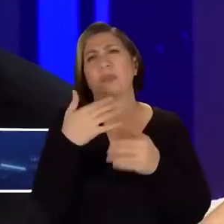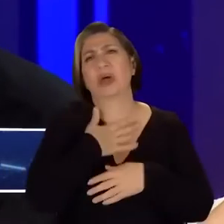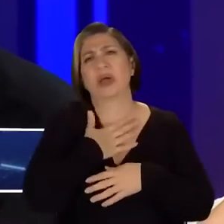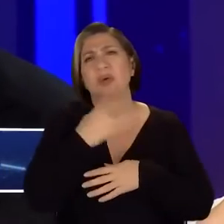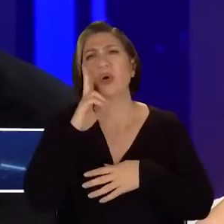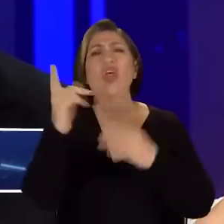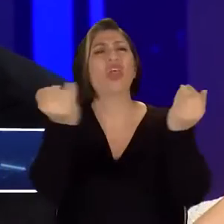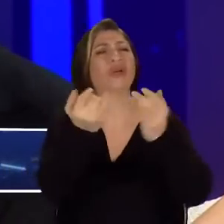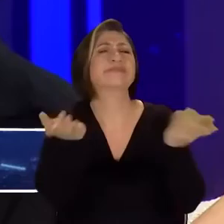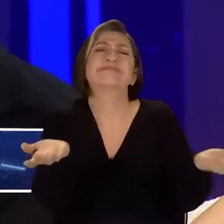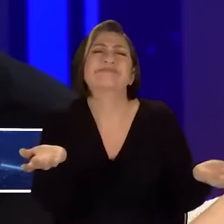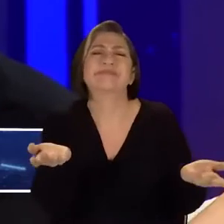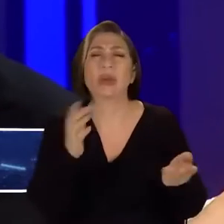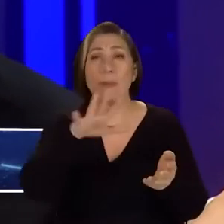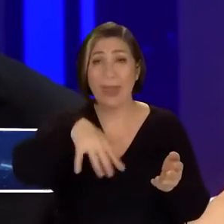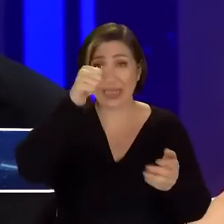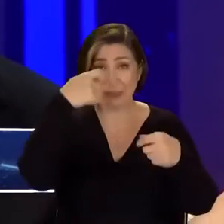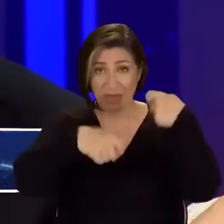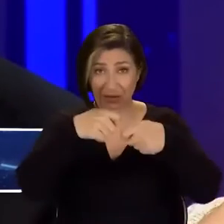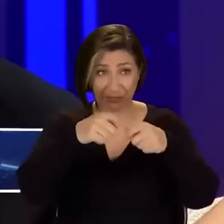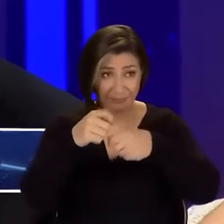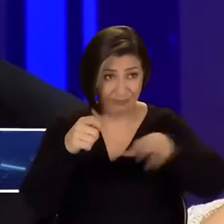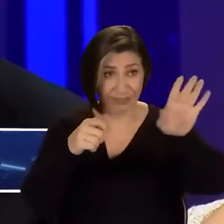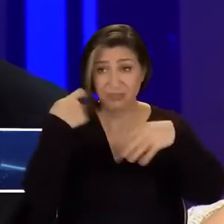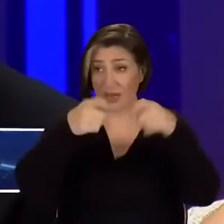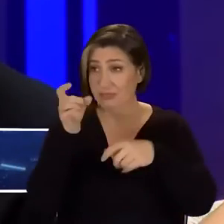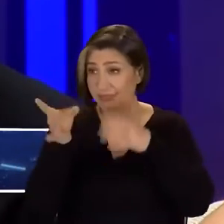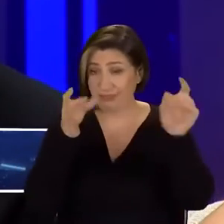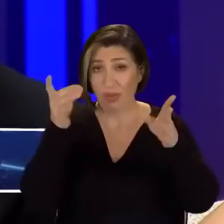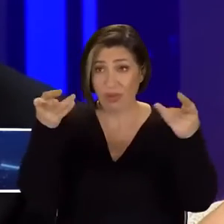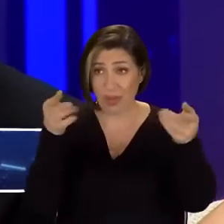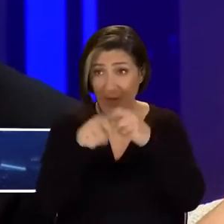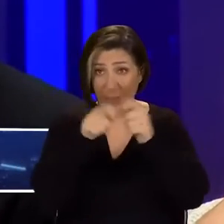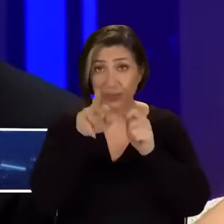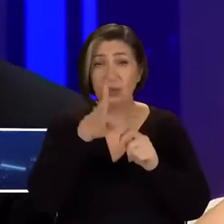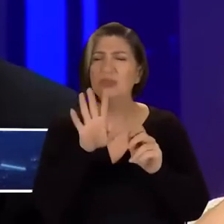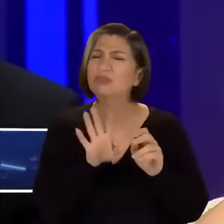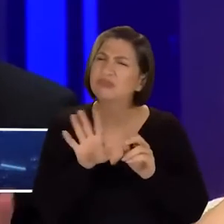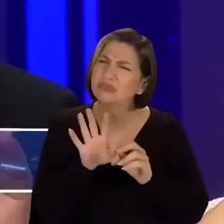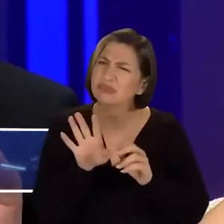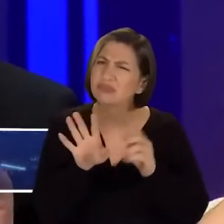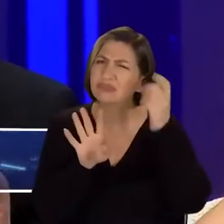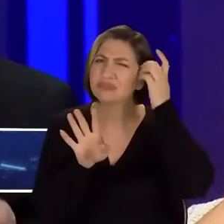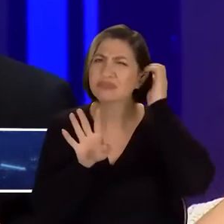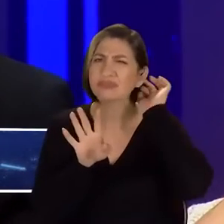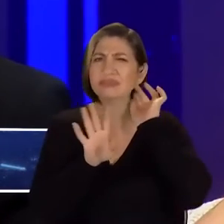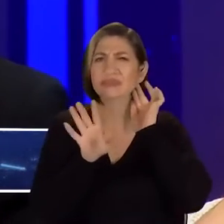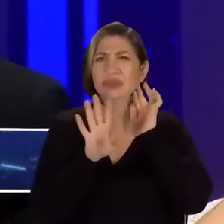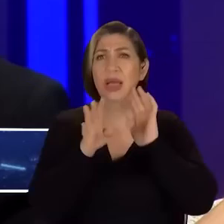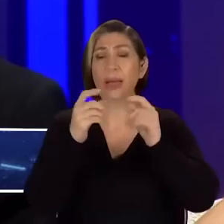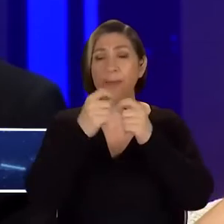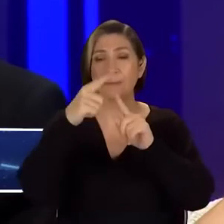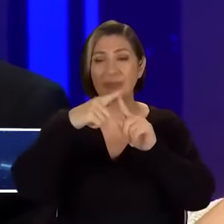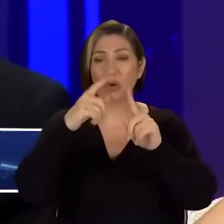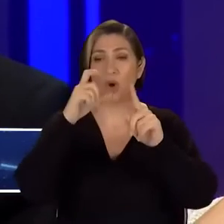Yani bu merkez bankalarının yerini mi alacak, bankaların yerini mi alacak? Pek öyle bir şey olacakmış gibi durmuyor ama Bitcoin